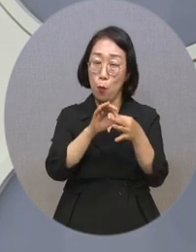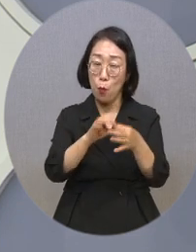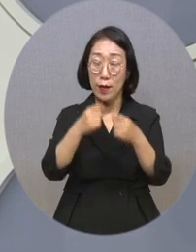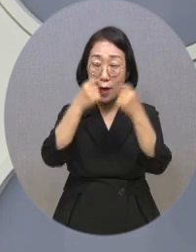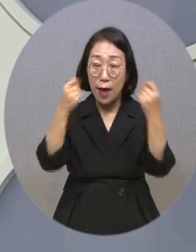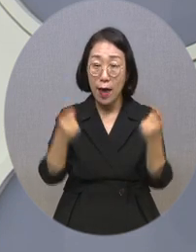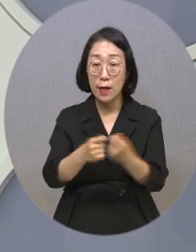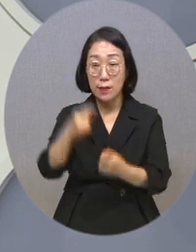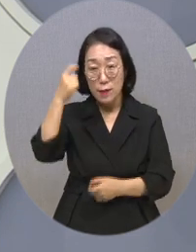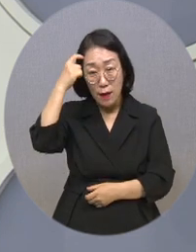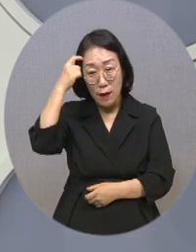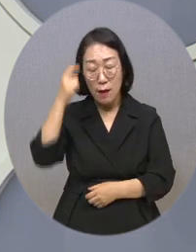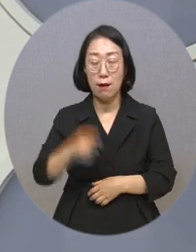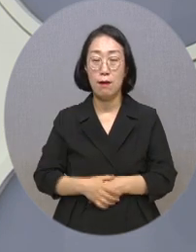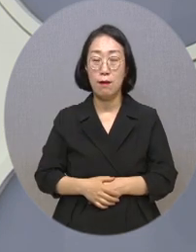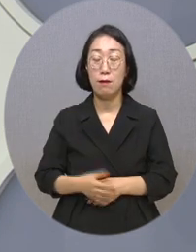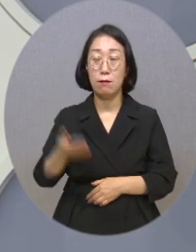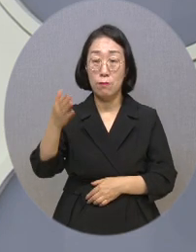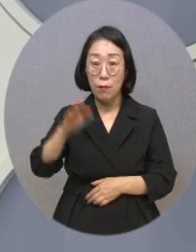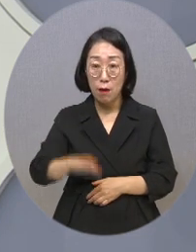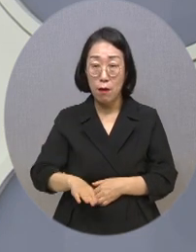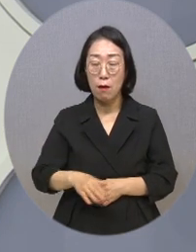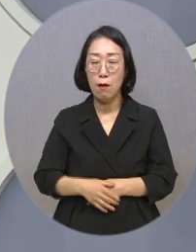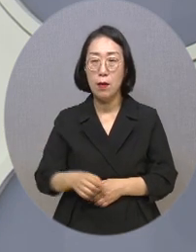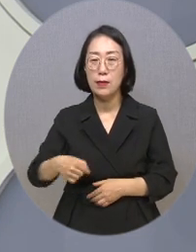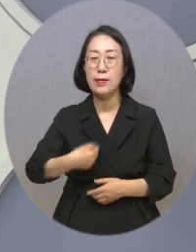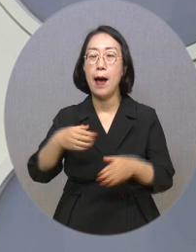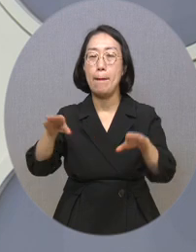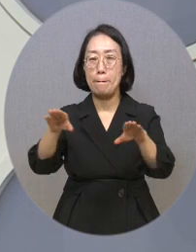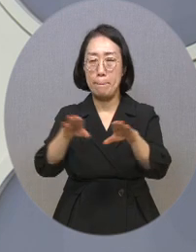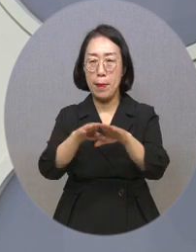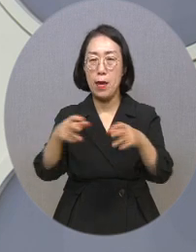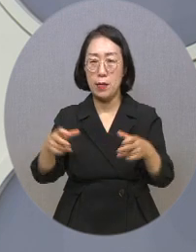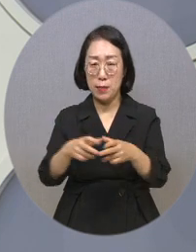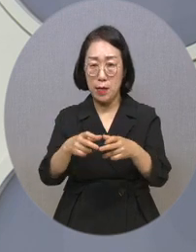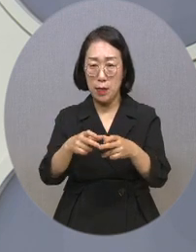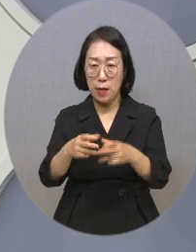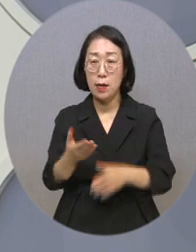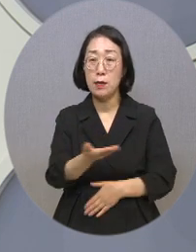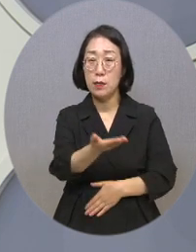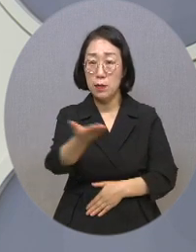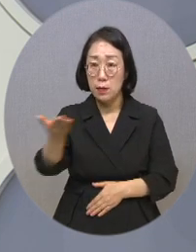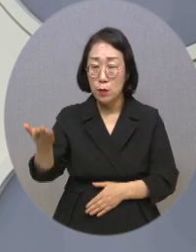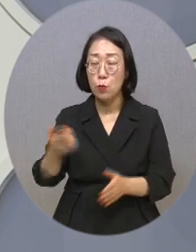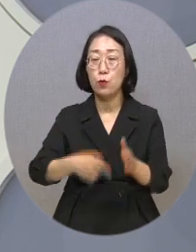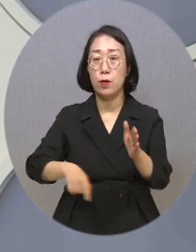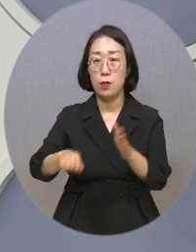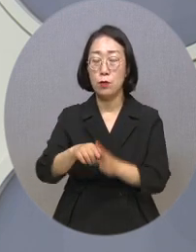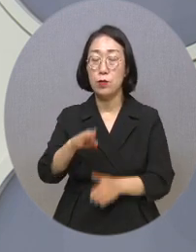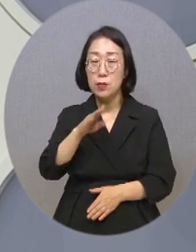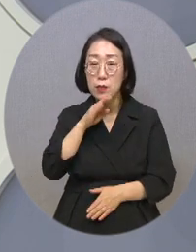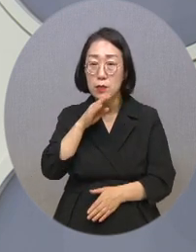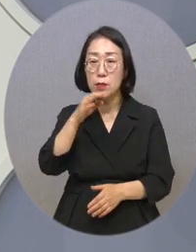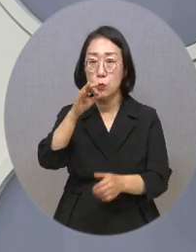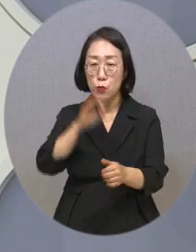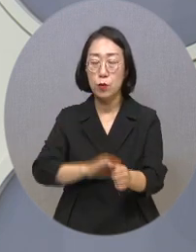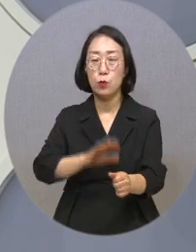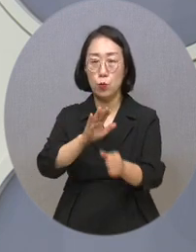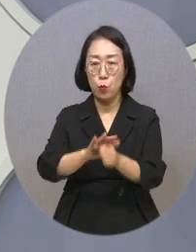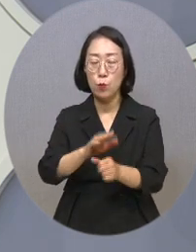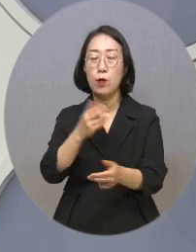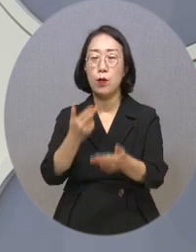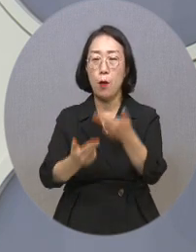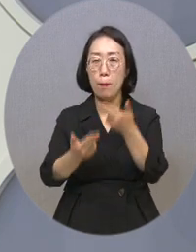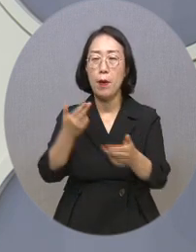있는데 보내고 이 자폐소장애 정말 어려운데 이런 사람들을 위해서 그 실질적으로 할 수 있는 협회가 더